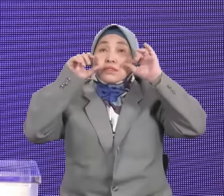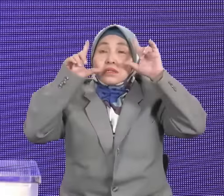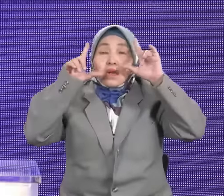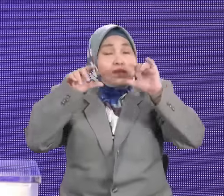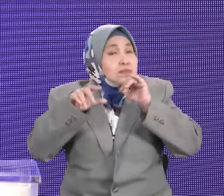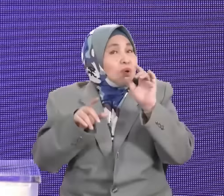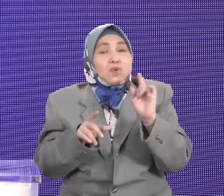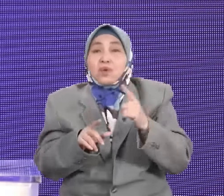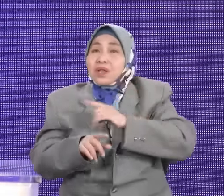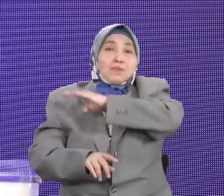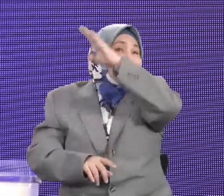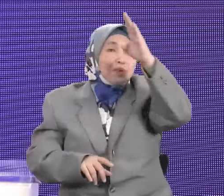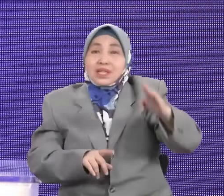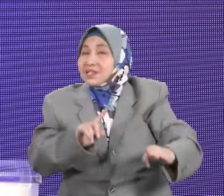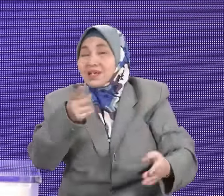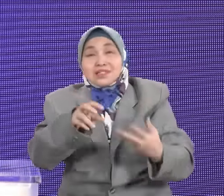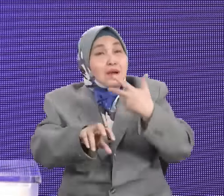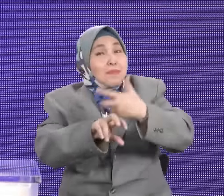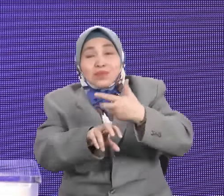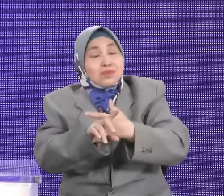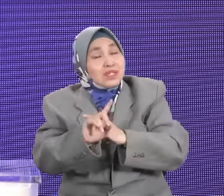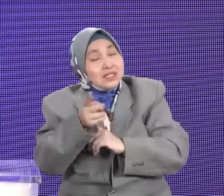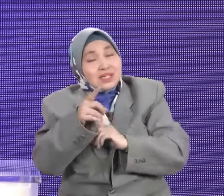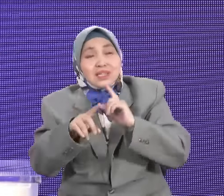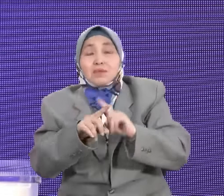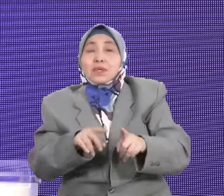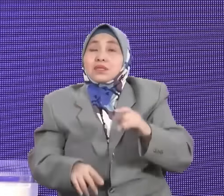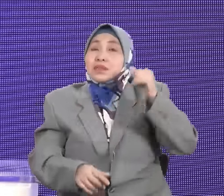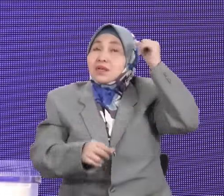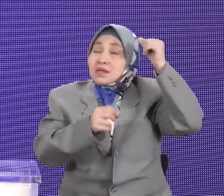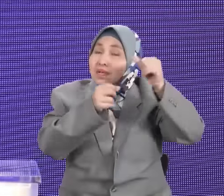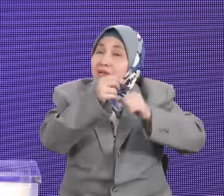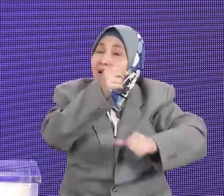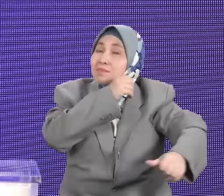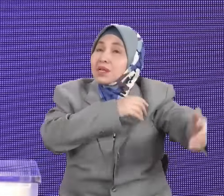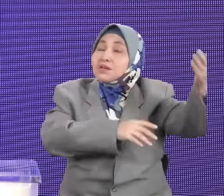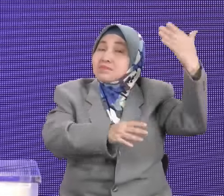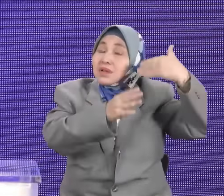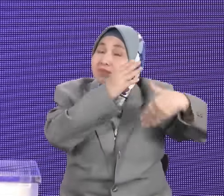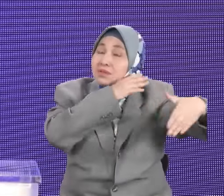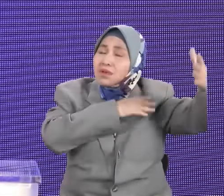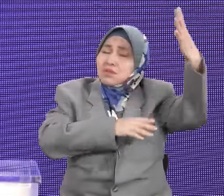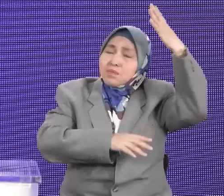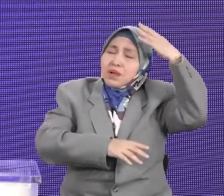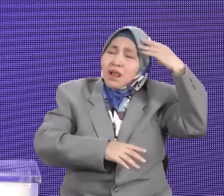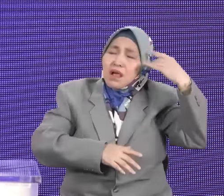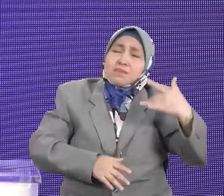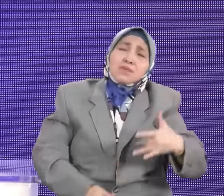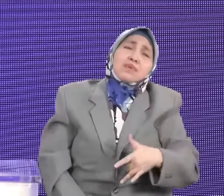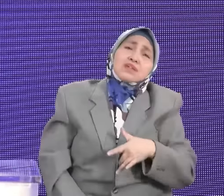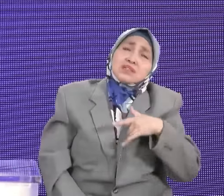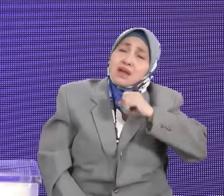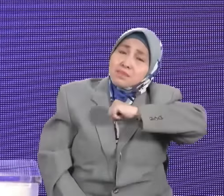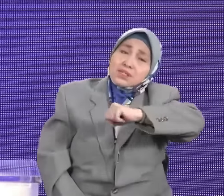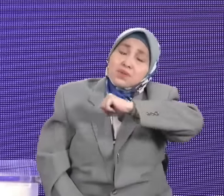bukan sekadar Bukit bukan sekadar batu tetapi kita terimbau kepada pada satu pengalaman perasaan perjuangan